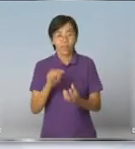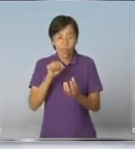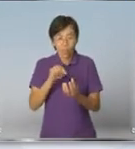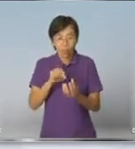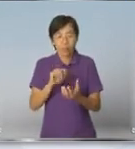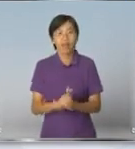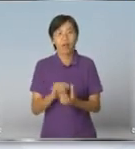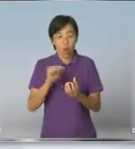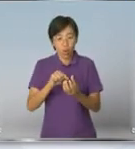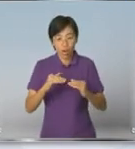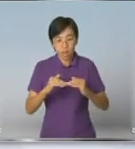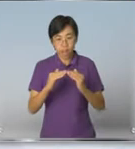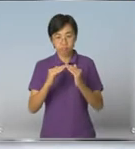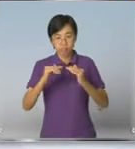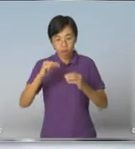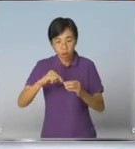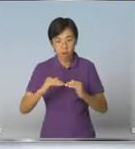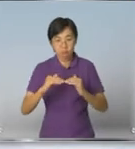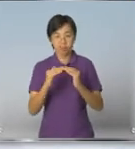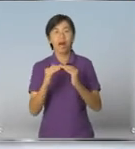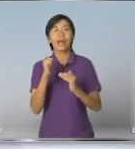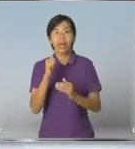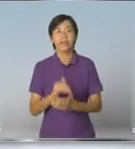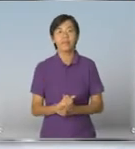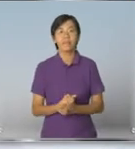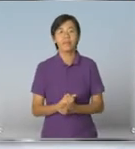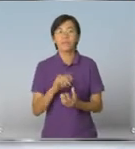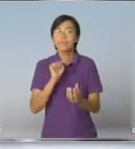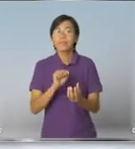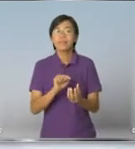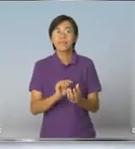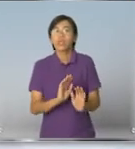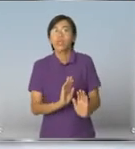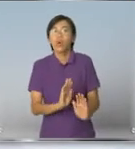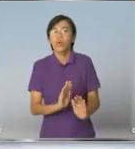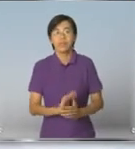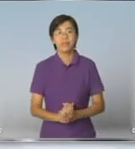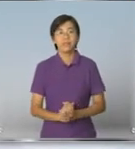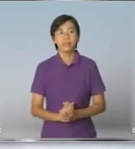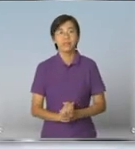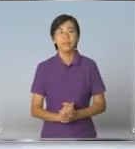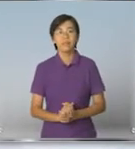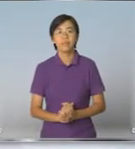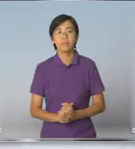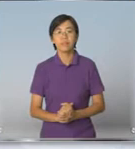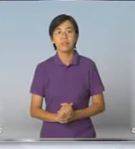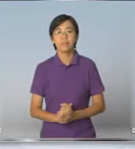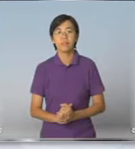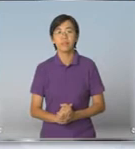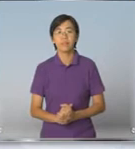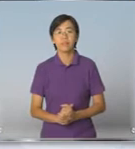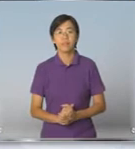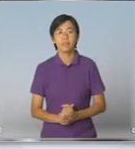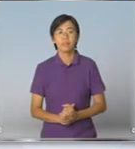ตุ๋มก็คือกดแล้วเด้งกลับขึ้นมาครับผมแล้วนี่เราเอาไปทำอะไรต่อครับ เอาไปพักไว้อ่ะค่ะ ครับผมต้องแรปไว้ก่อนใช่ไหม